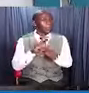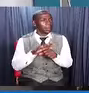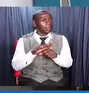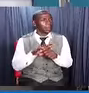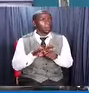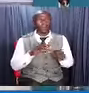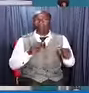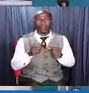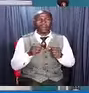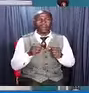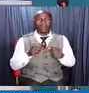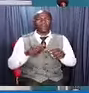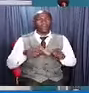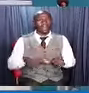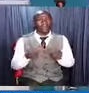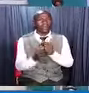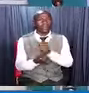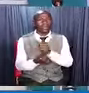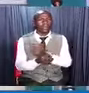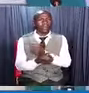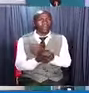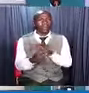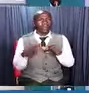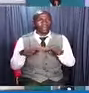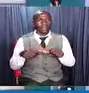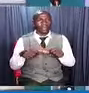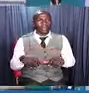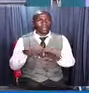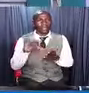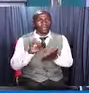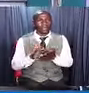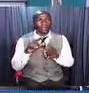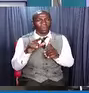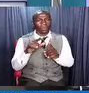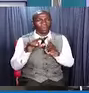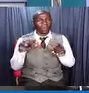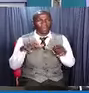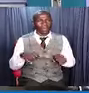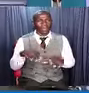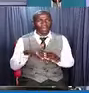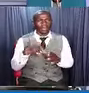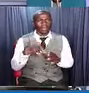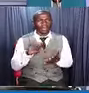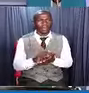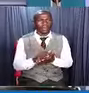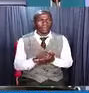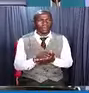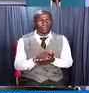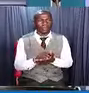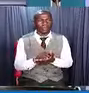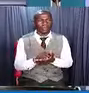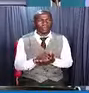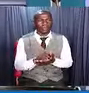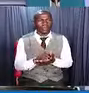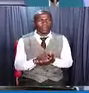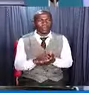shida na wahubiri kushauriwa. You stay here for counseling the preacher. Lakini kukaa kwa hayo. But tarrying in all that. Abiding in that.